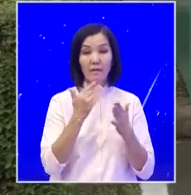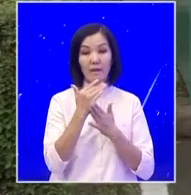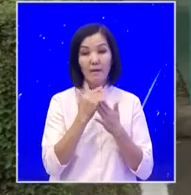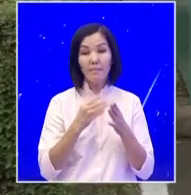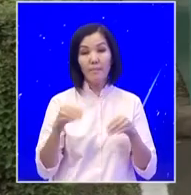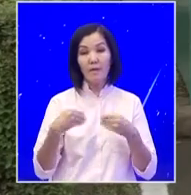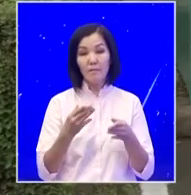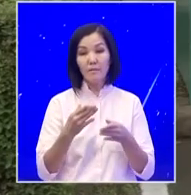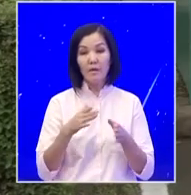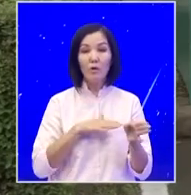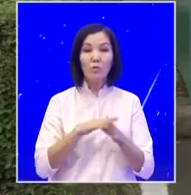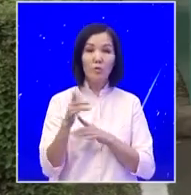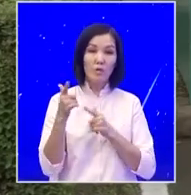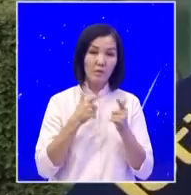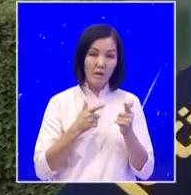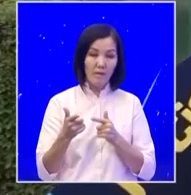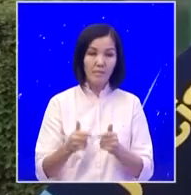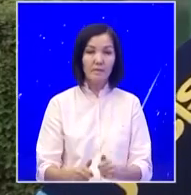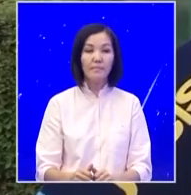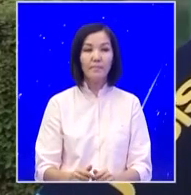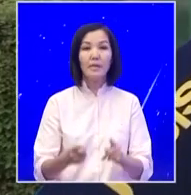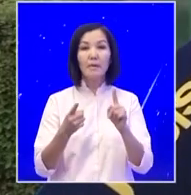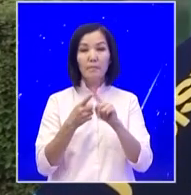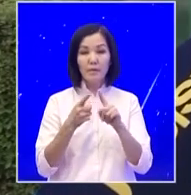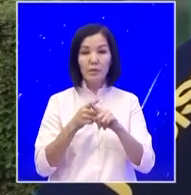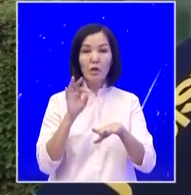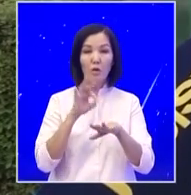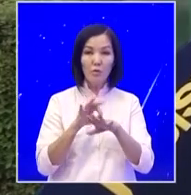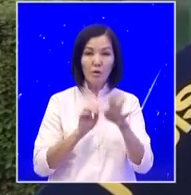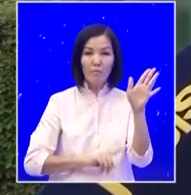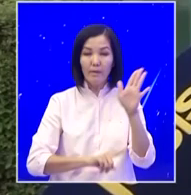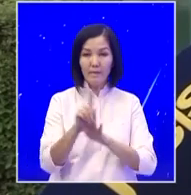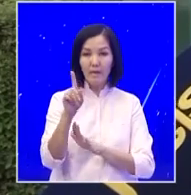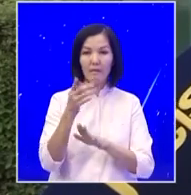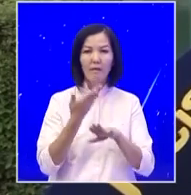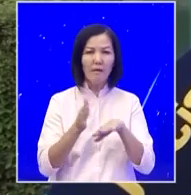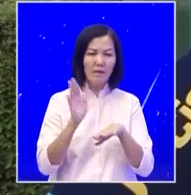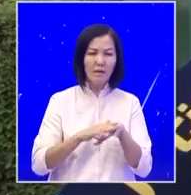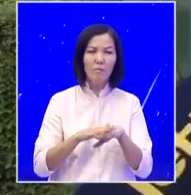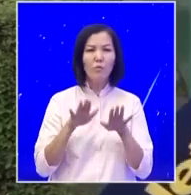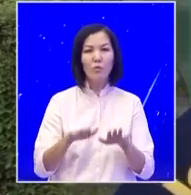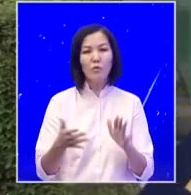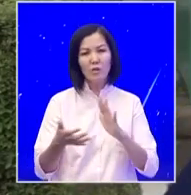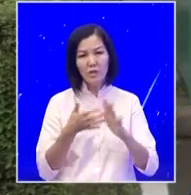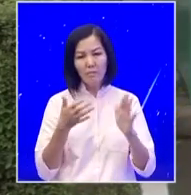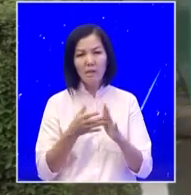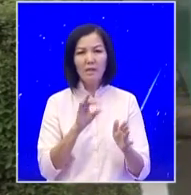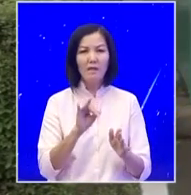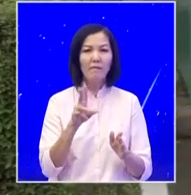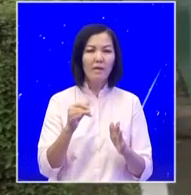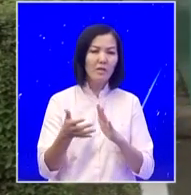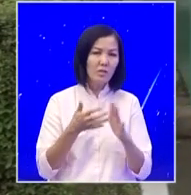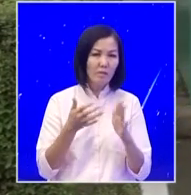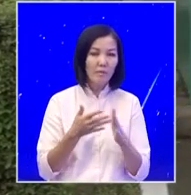Екінші толқынға біз толық дайынбыз. Бірінші толқында қиын жағдайларымыз болды. Орын жетпеді, кислородымыз жетпеді. Ал енді